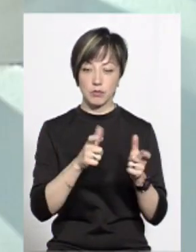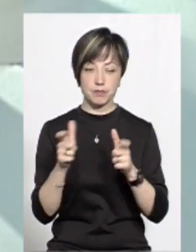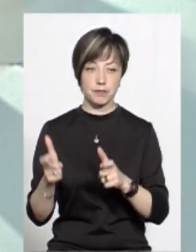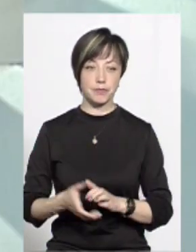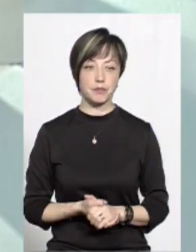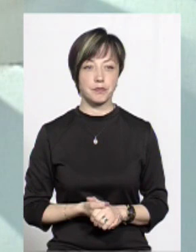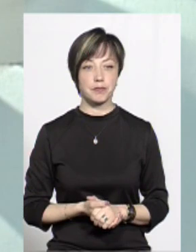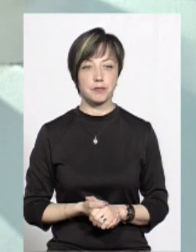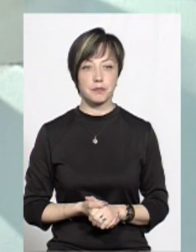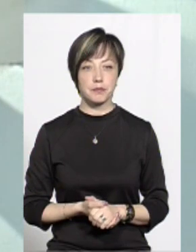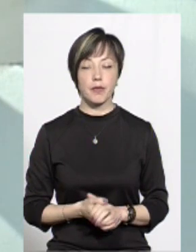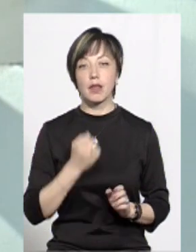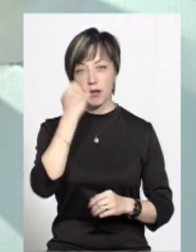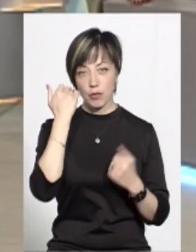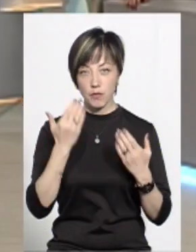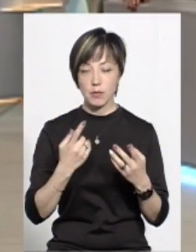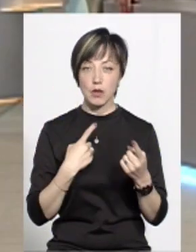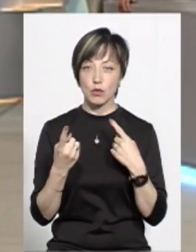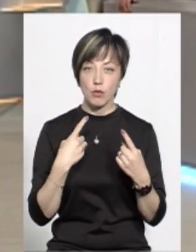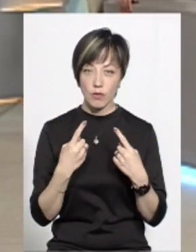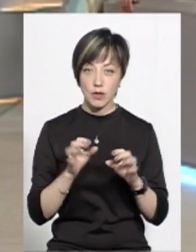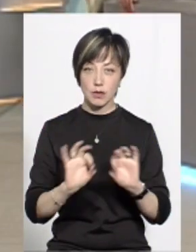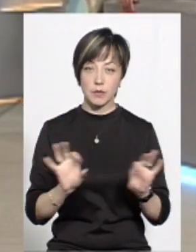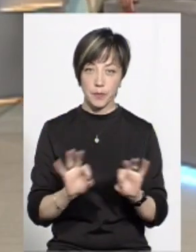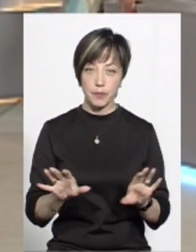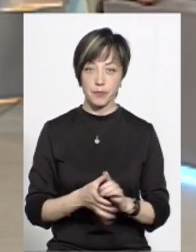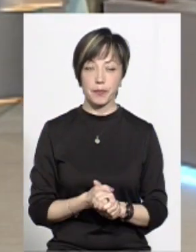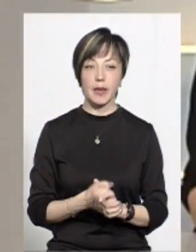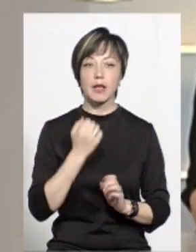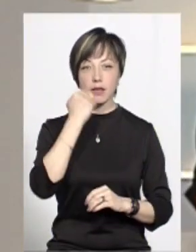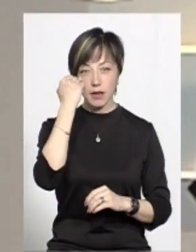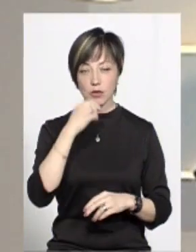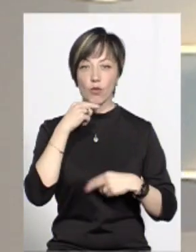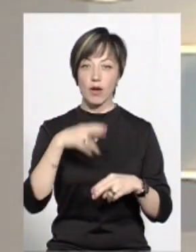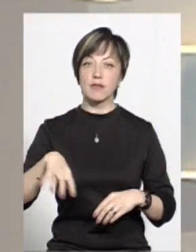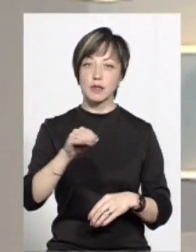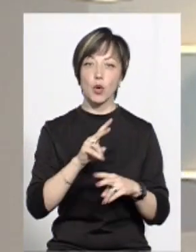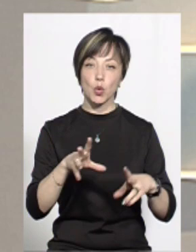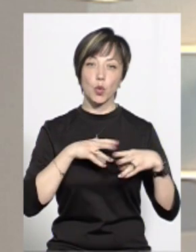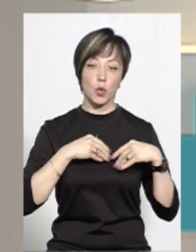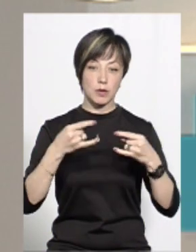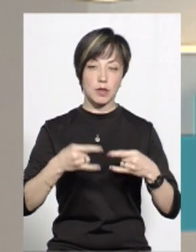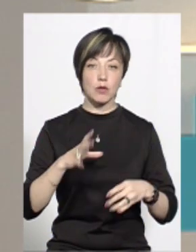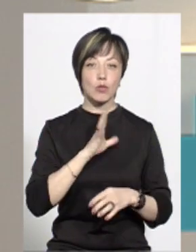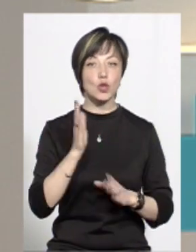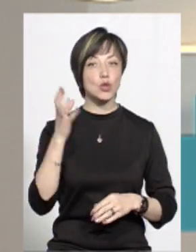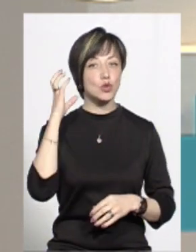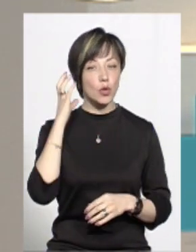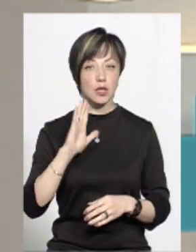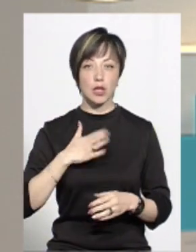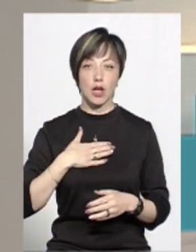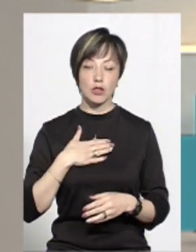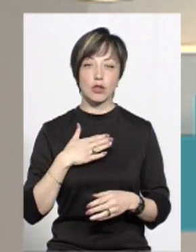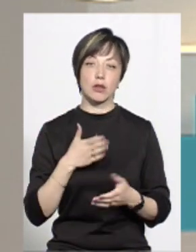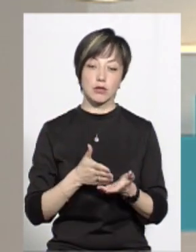отримувати так, ці запрошення. Так, так, так. Я дякую вам, пані Анно, за роз'яснення. Дякую за увагу всім, хто нас дивився і хто буде слухати